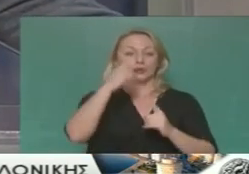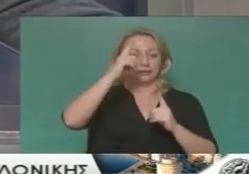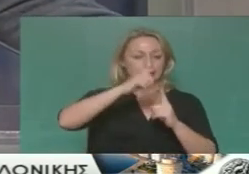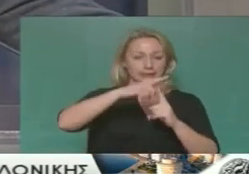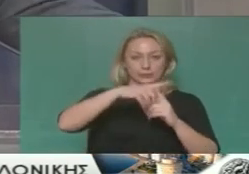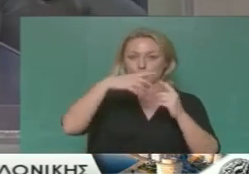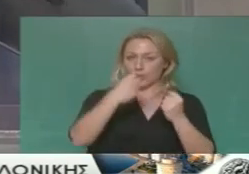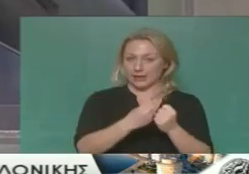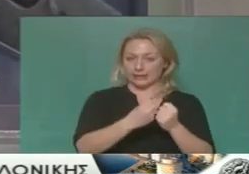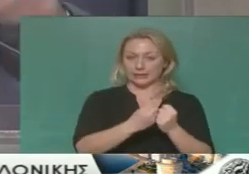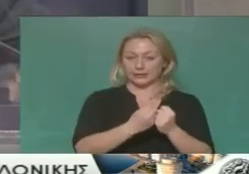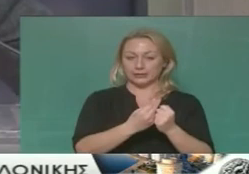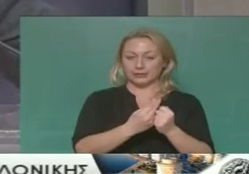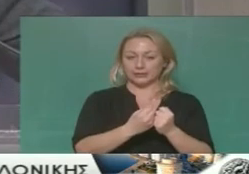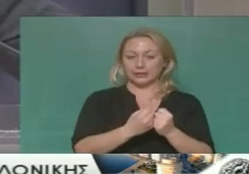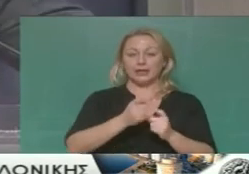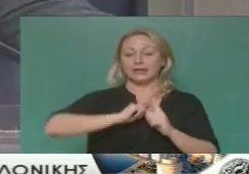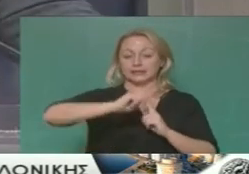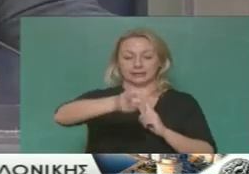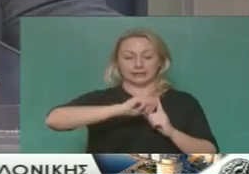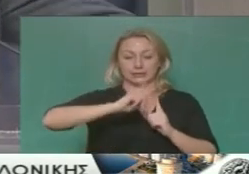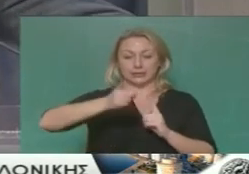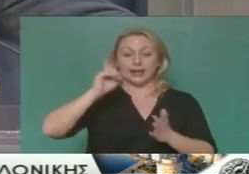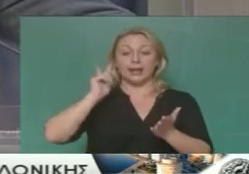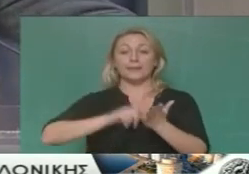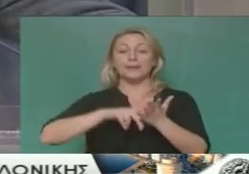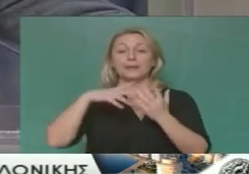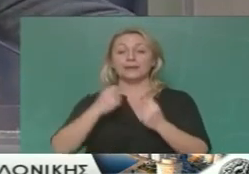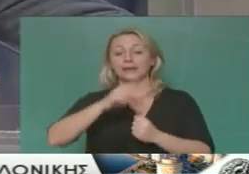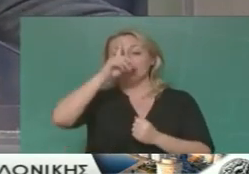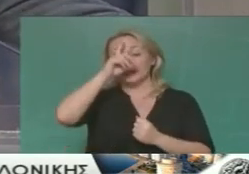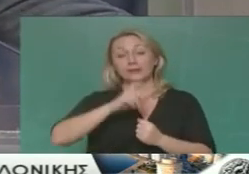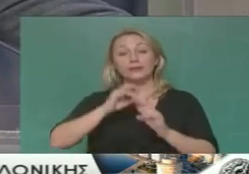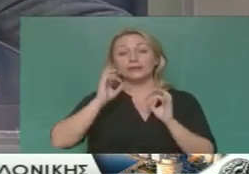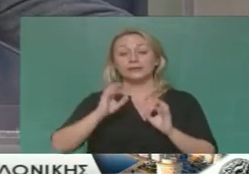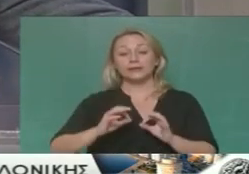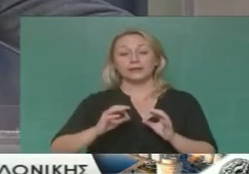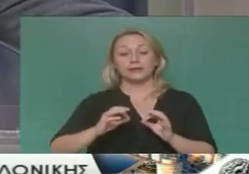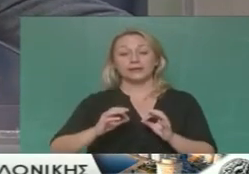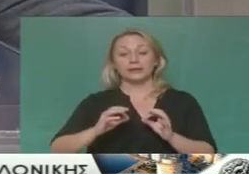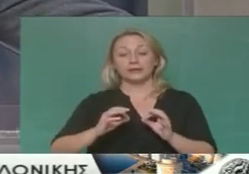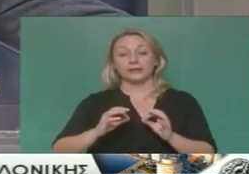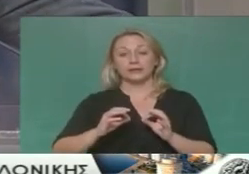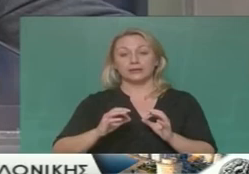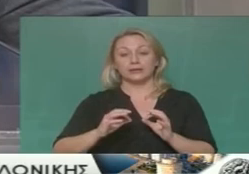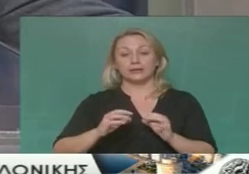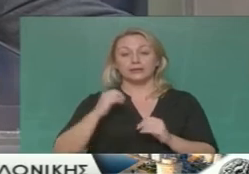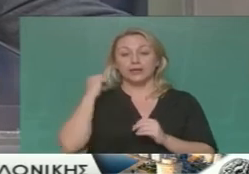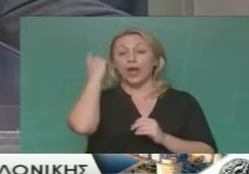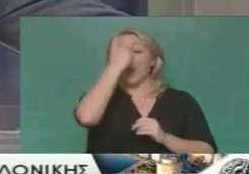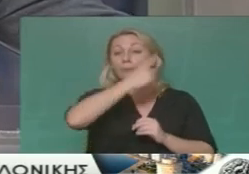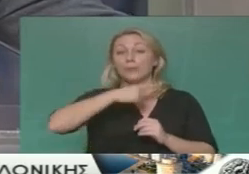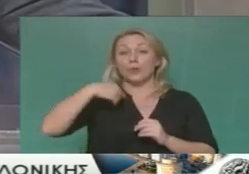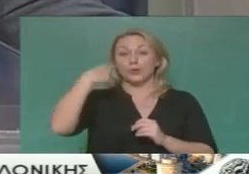έχει να κάνει με την συγκοινωνία πρέπει να έχει μέσα το στοιχείο της προσωπικής σχέσης